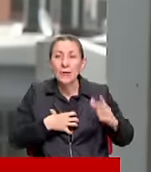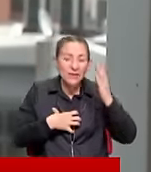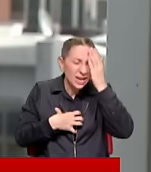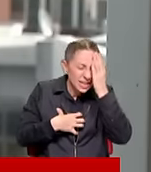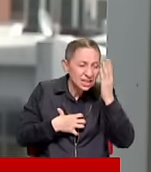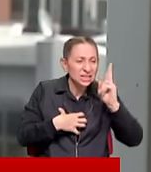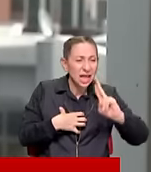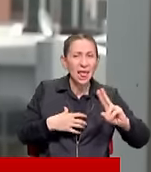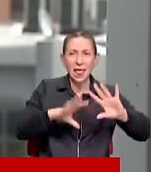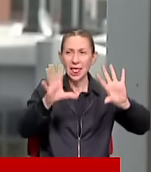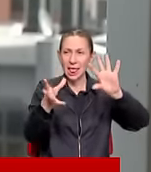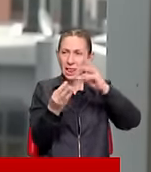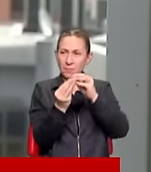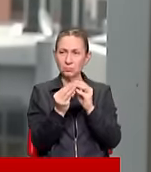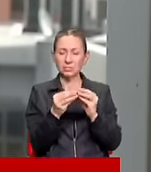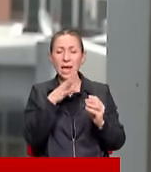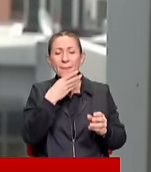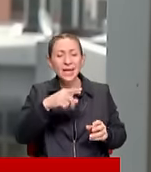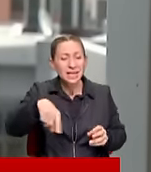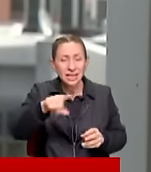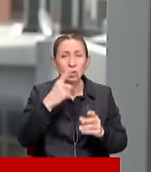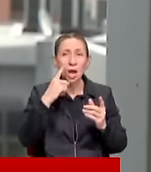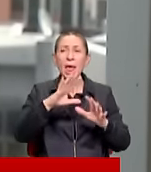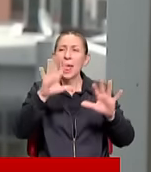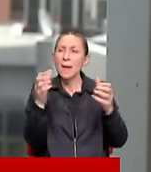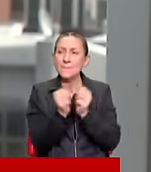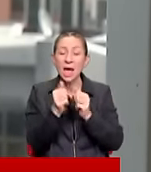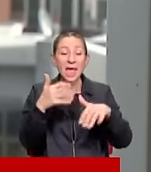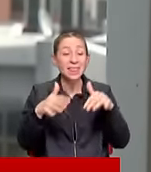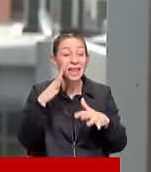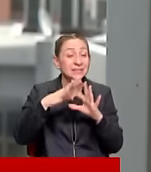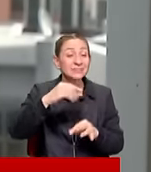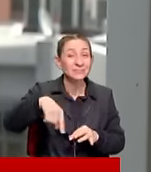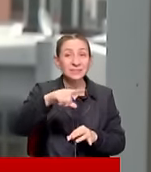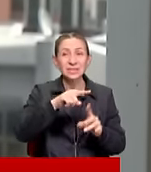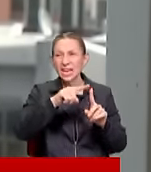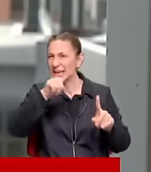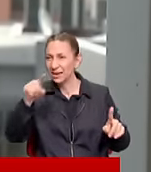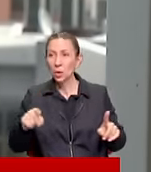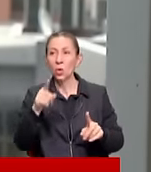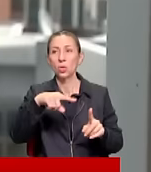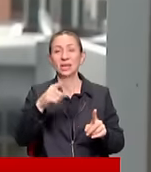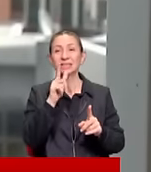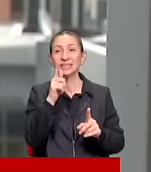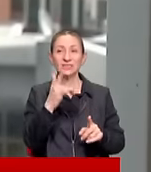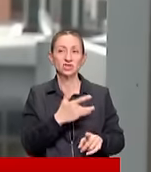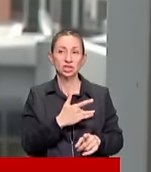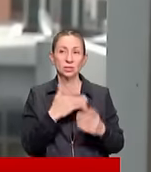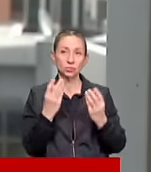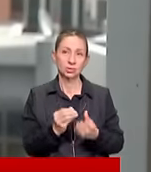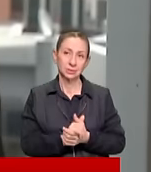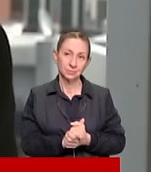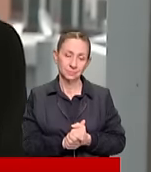fakirinden fukarasına, kurabasına kadar, emeklisine kadar, o engelli vatandaşlarımıza kadar onların sesi ve vicdanı